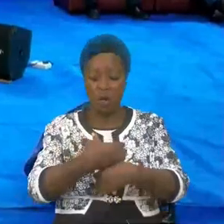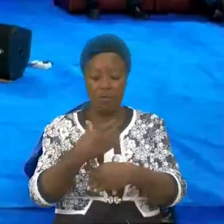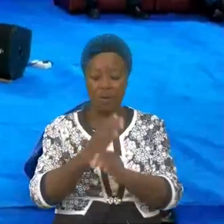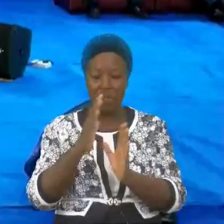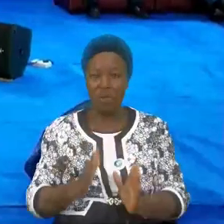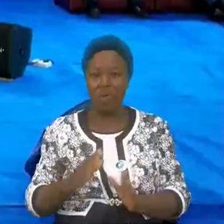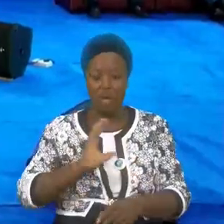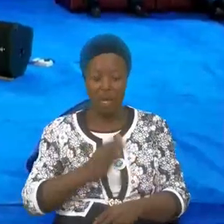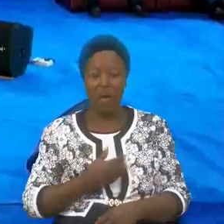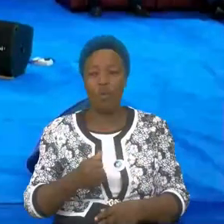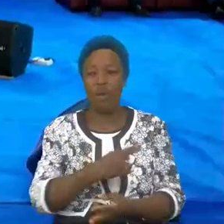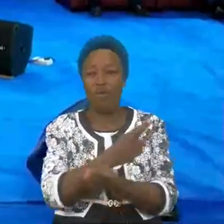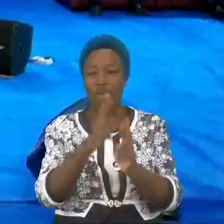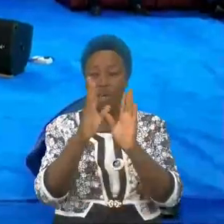Créateur